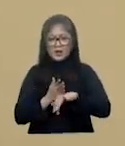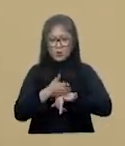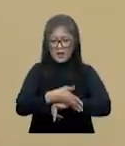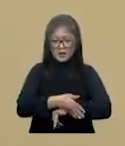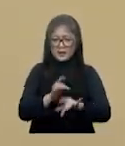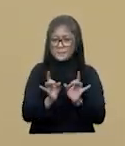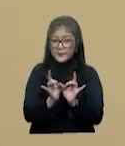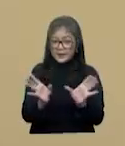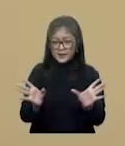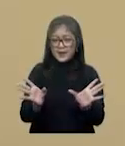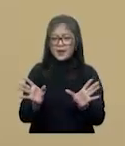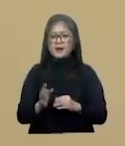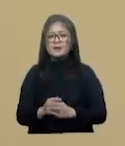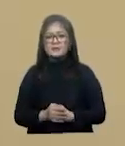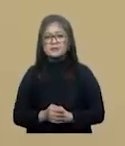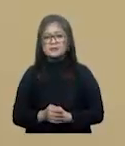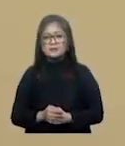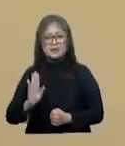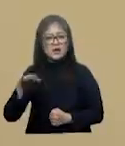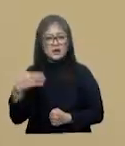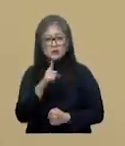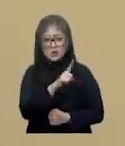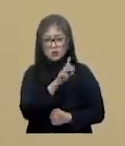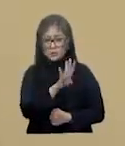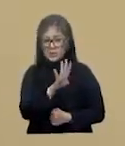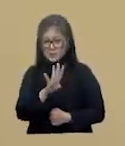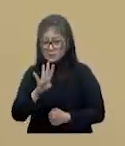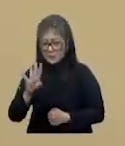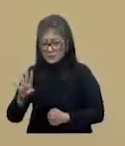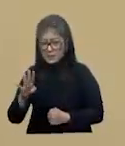Idul Adha tahun 1444 Hijriah